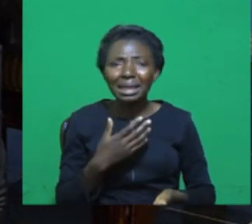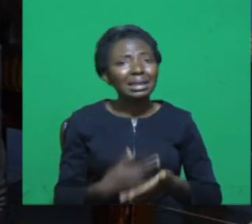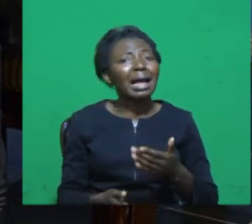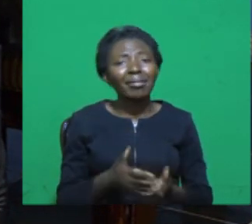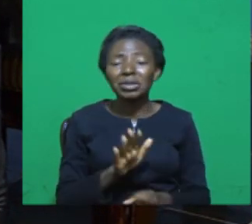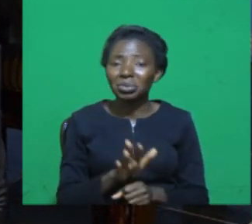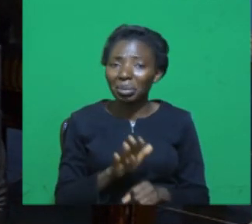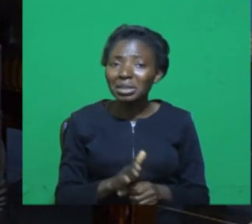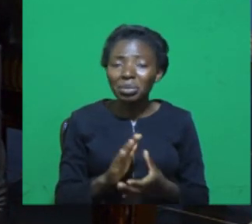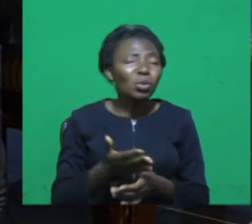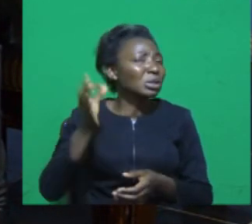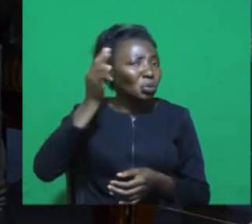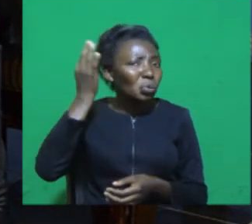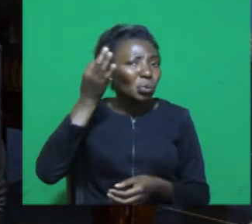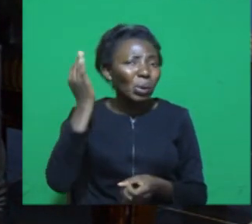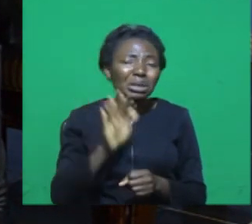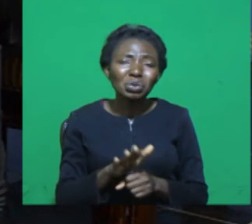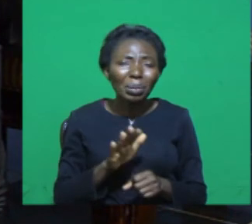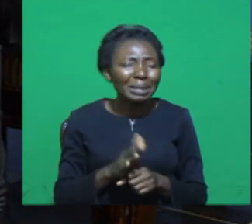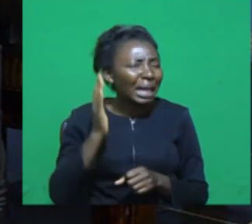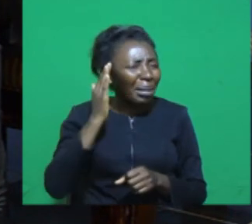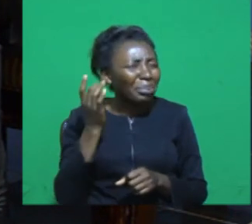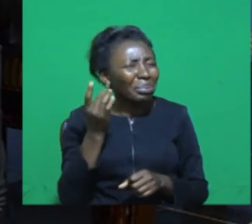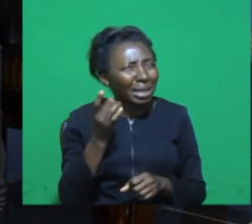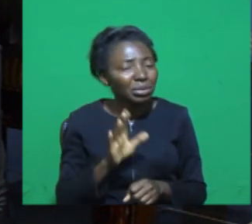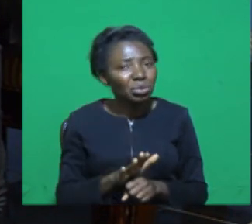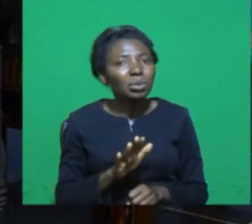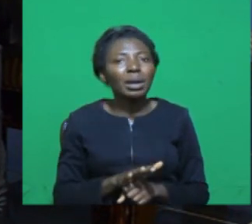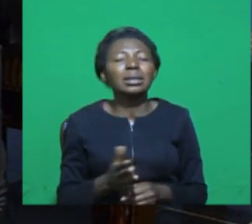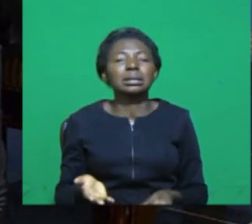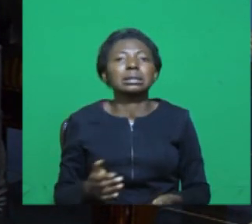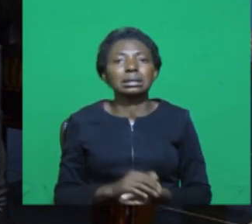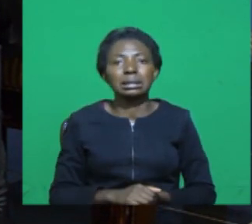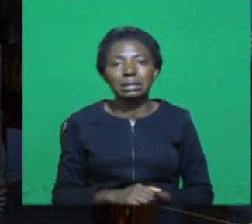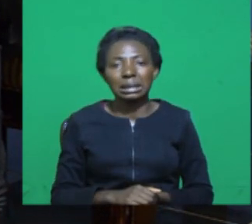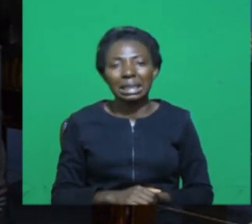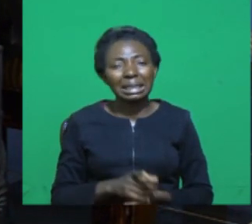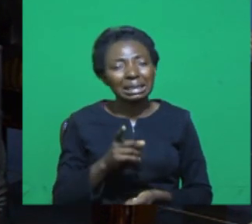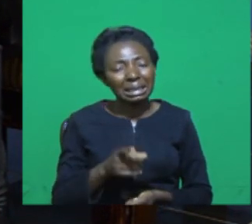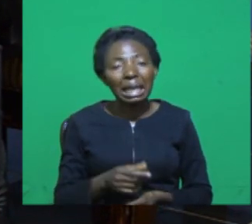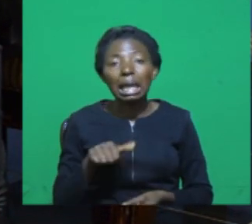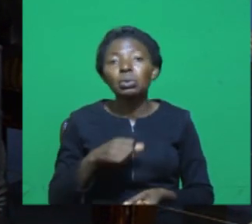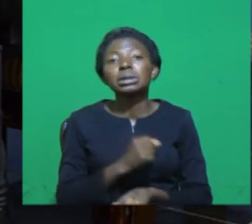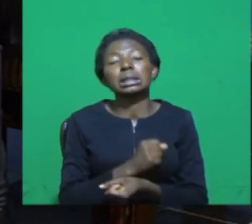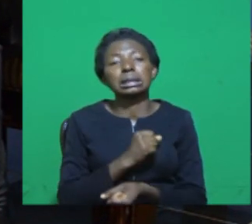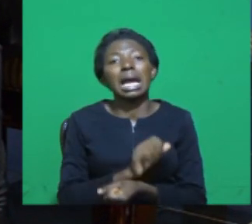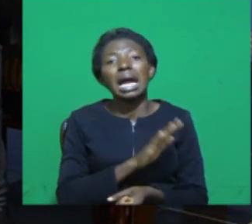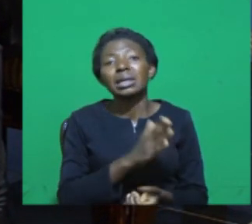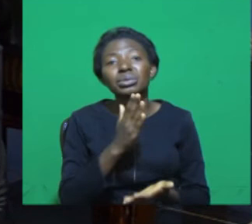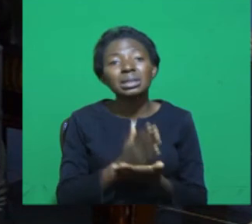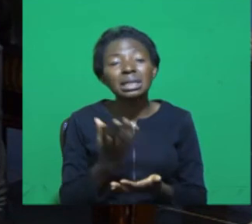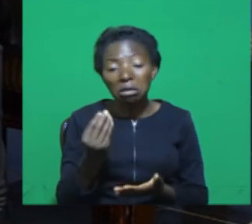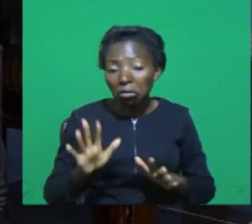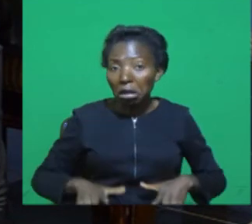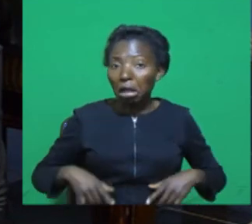zvaatoumuranda naye anenge akadai mutsipa wese haadi kugumwa unobvaona vamwe zvinotozokonzera even